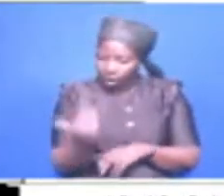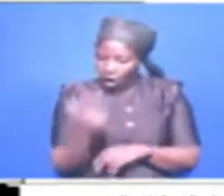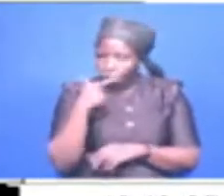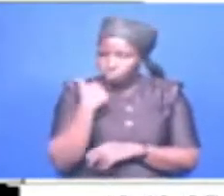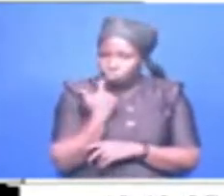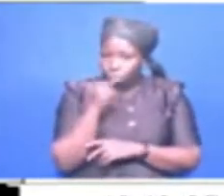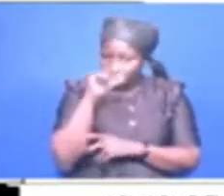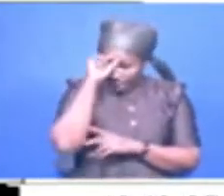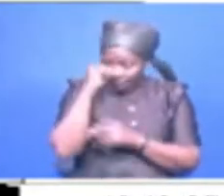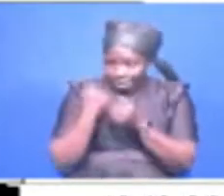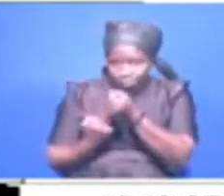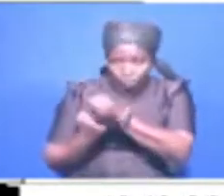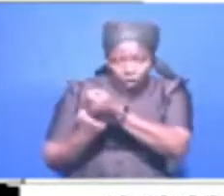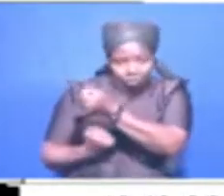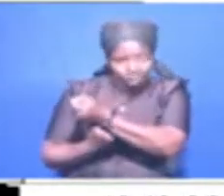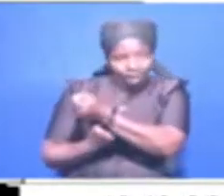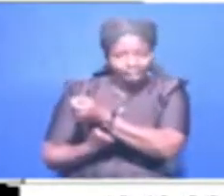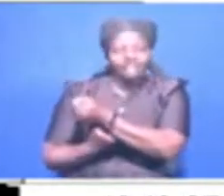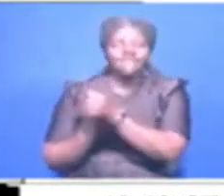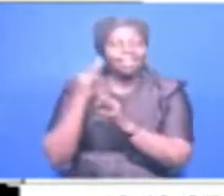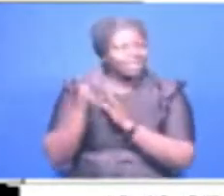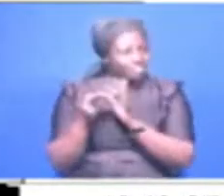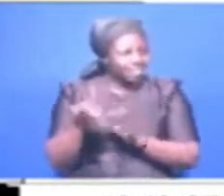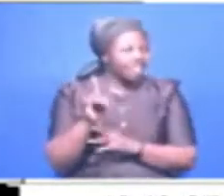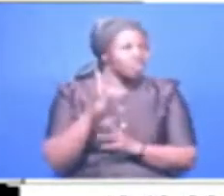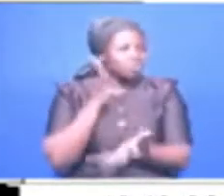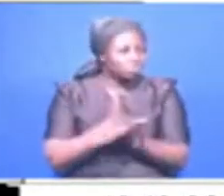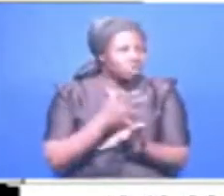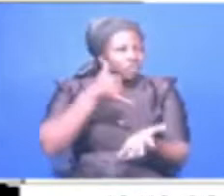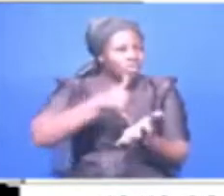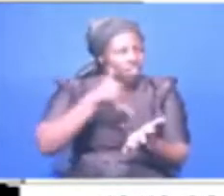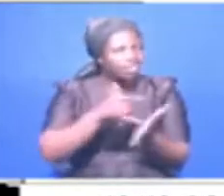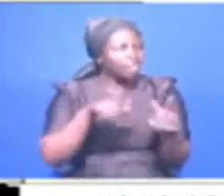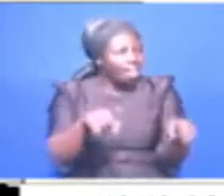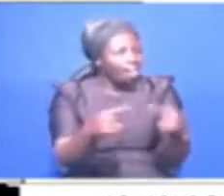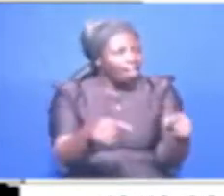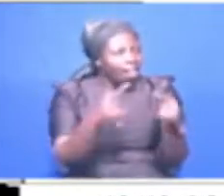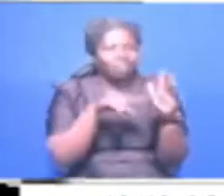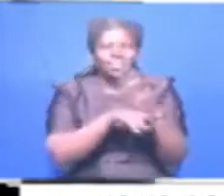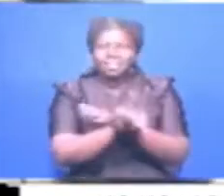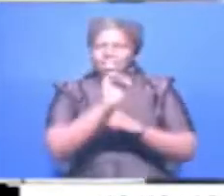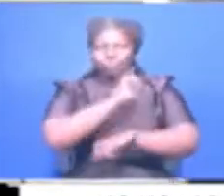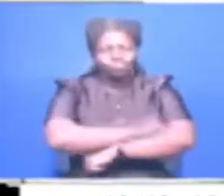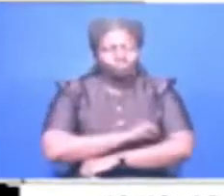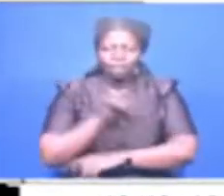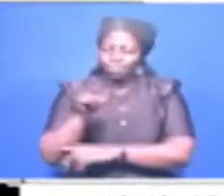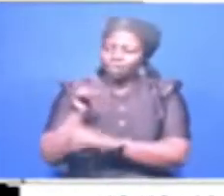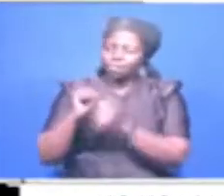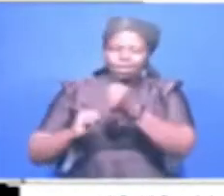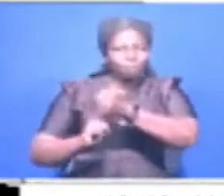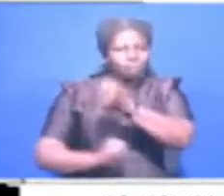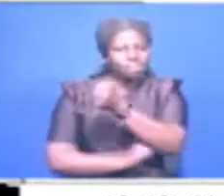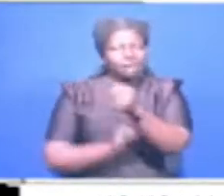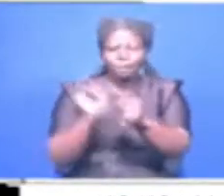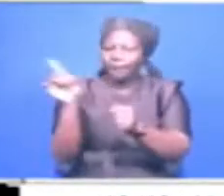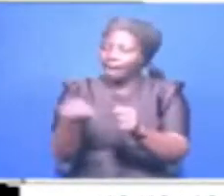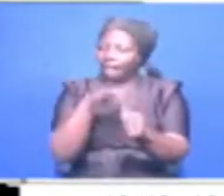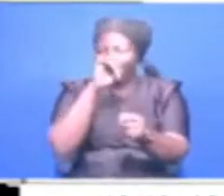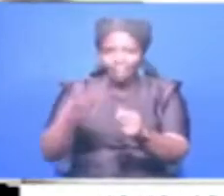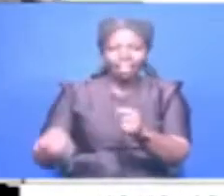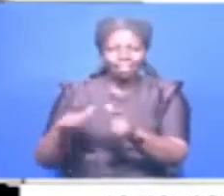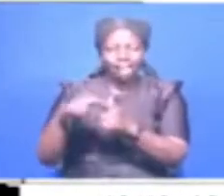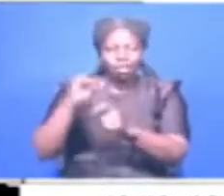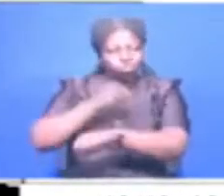akijihusisha na mambo ya furukano ama strike katika shule, hiyo sponsorship inakuwa cancel, unafukuzwa kwa hiyo